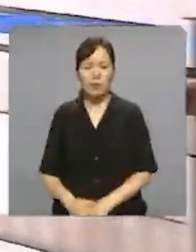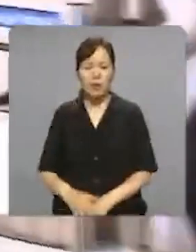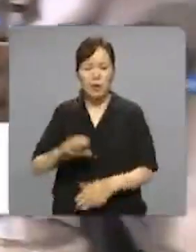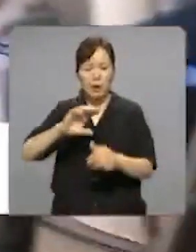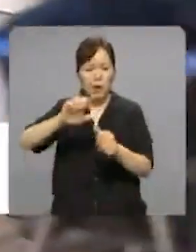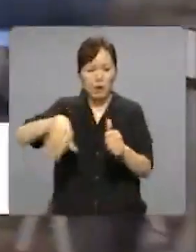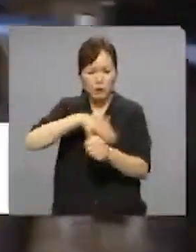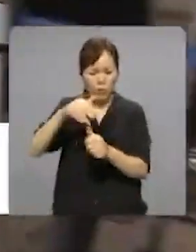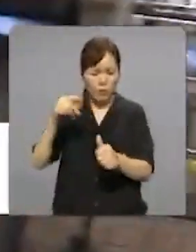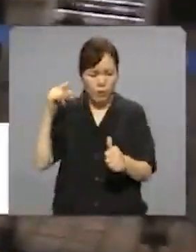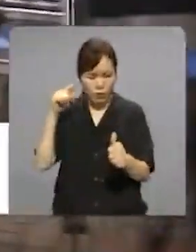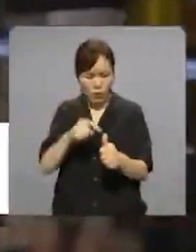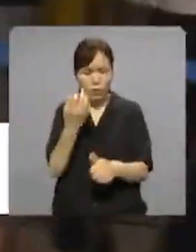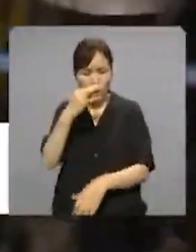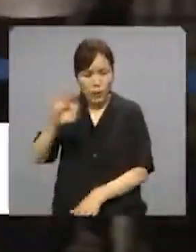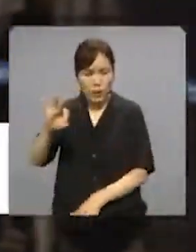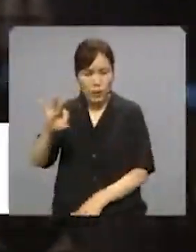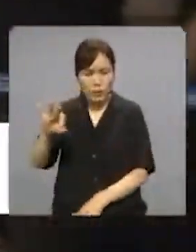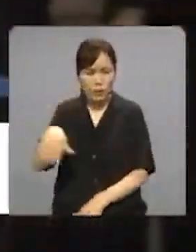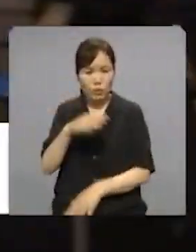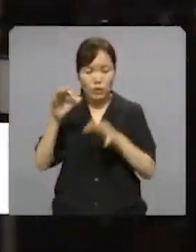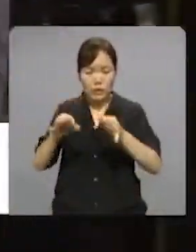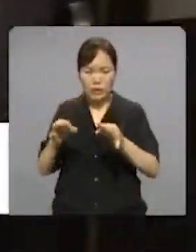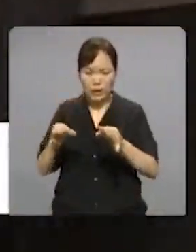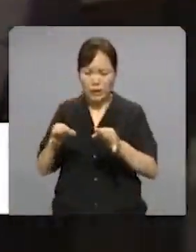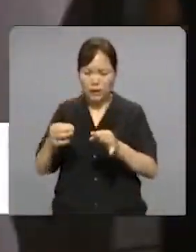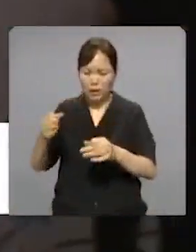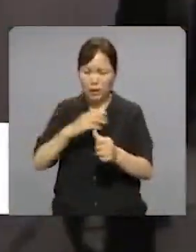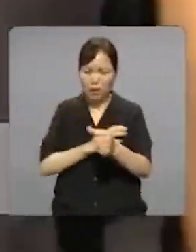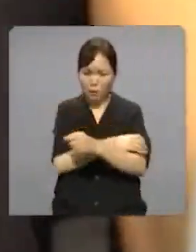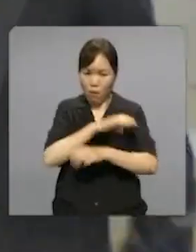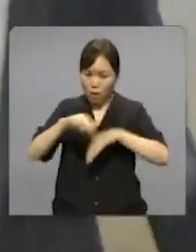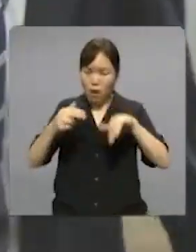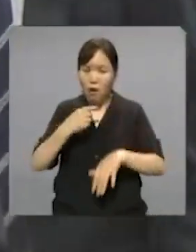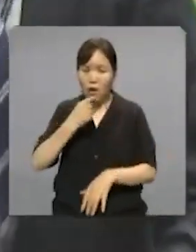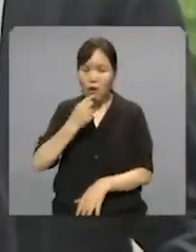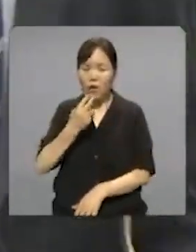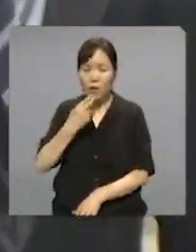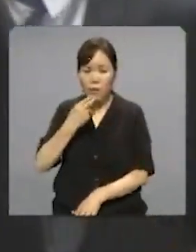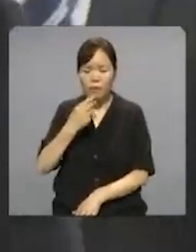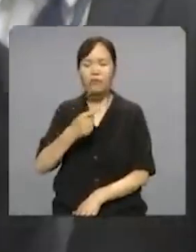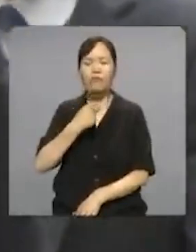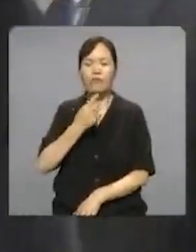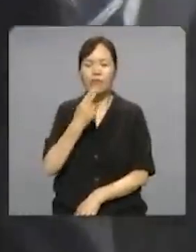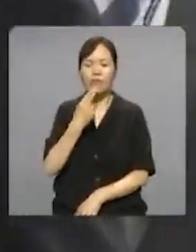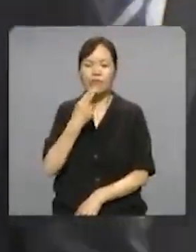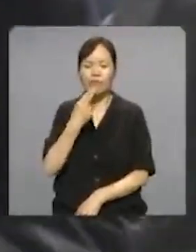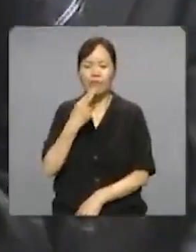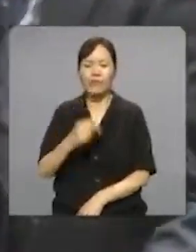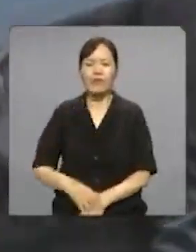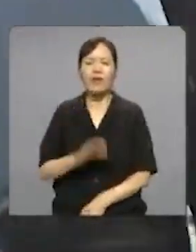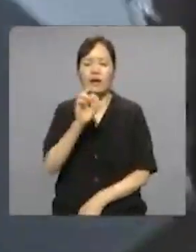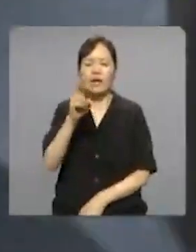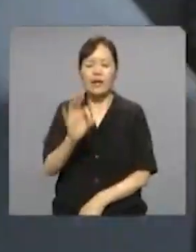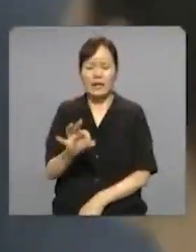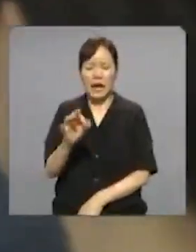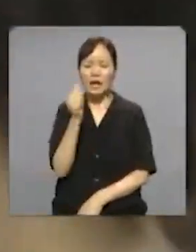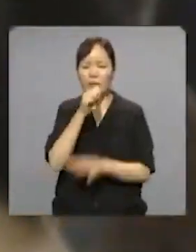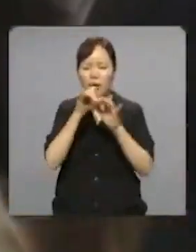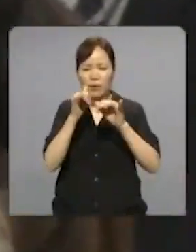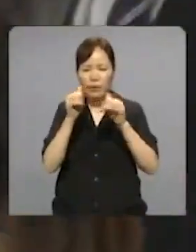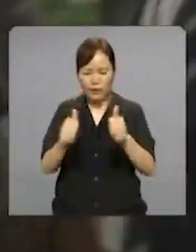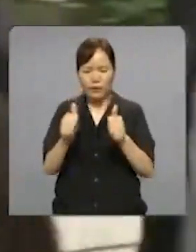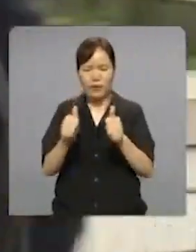인정하시는데 여전히 우리은행에 영향에 호소하신 것 없으십니까? 없습니다. 범행 관련 실무를 담당한 양재식 변호사도